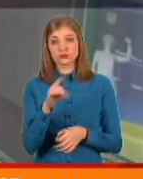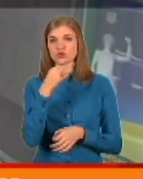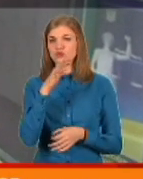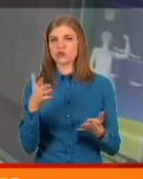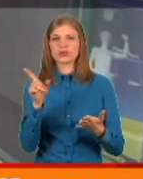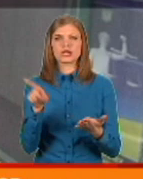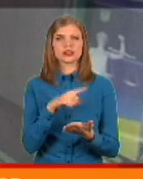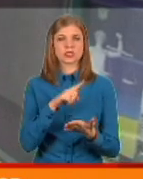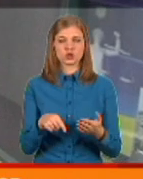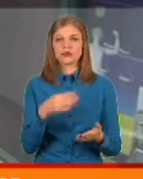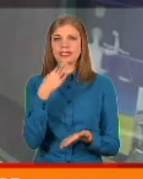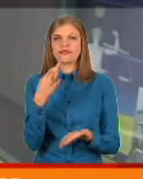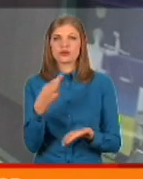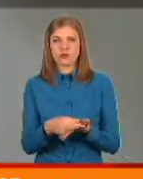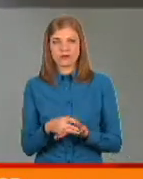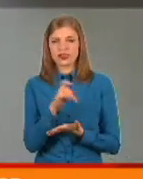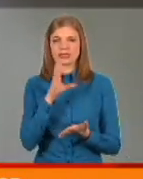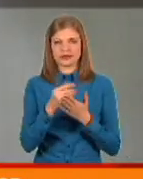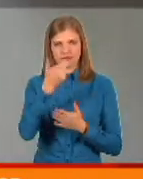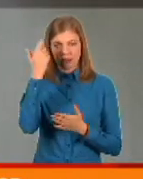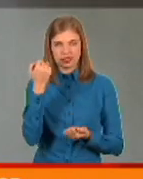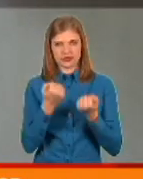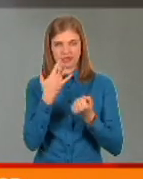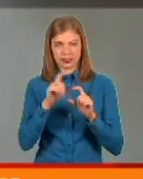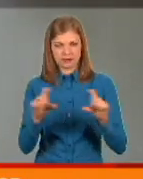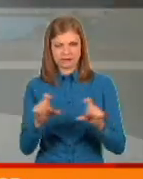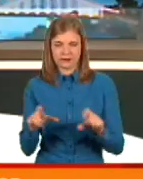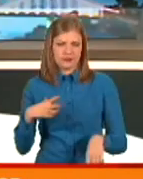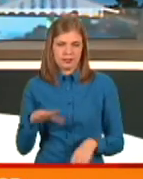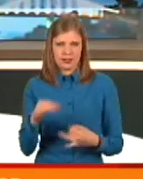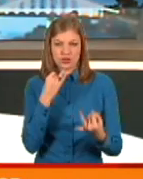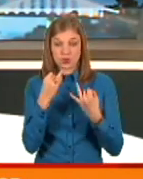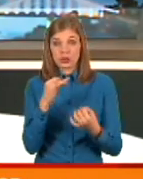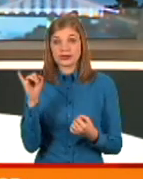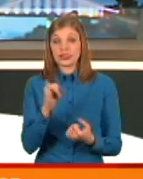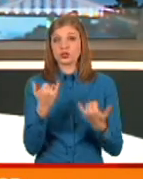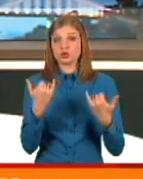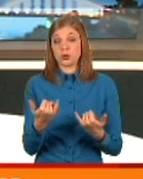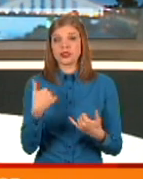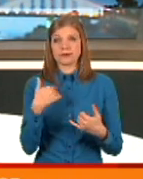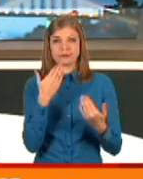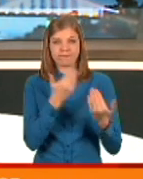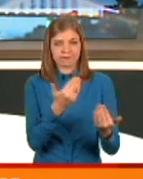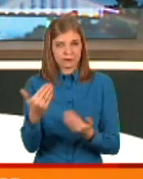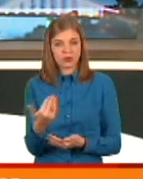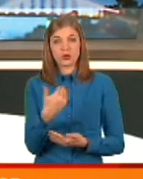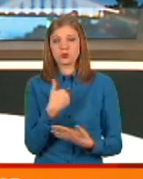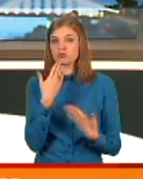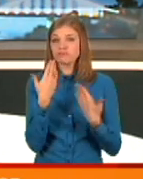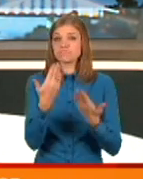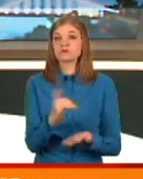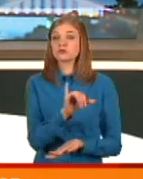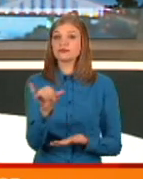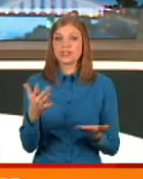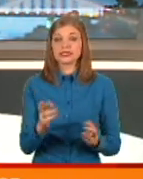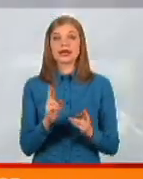жодне скасування відповідальності із власників «Євроблях» не йшлося. І ми в сьогоднішньому телепорталі хочемо спитати